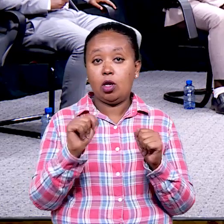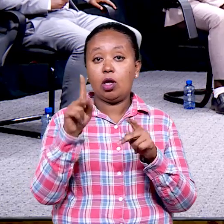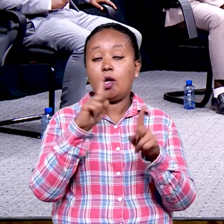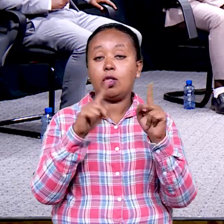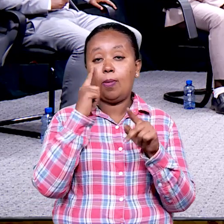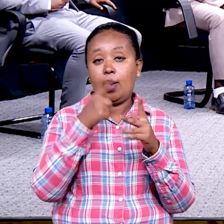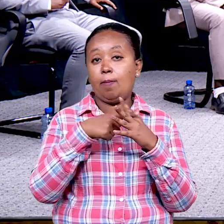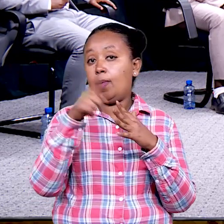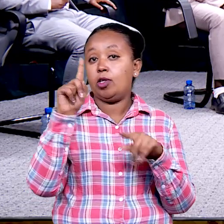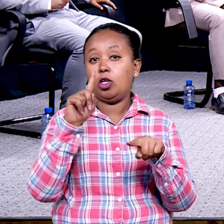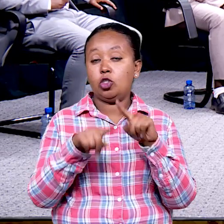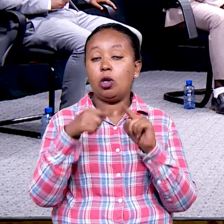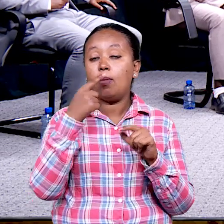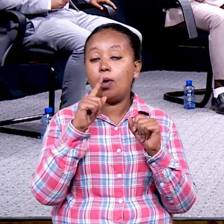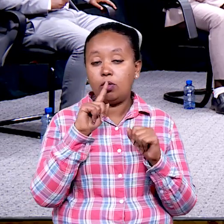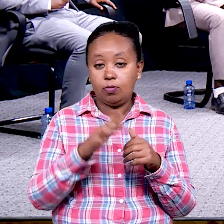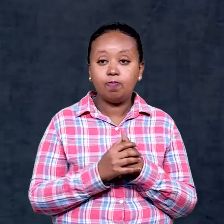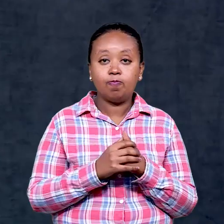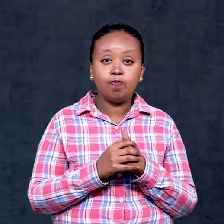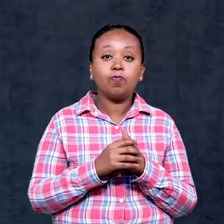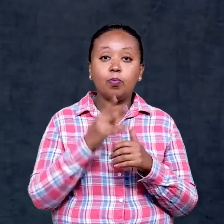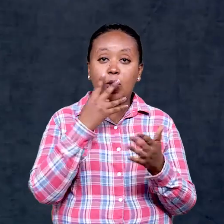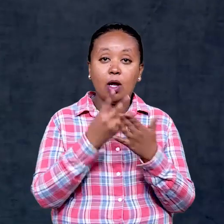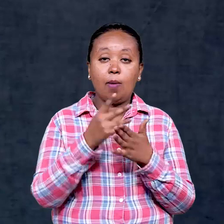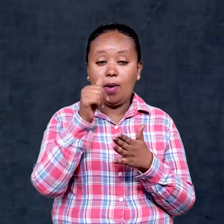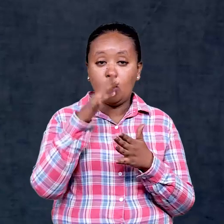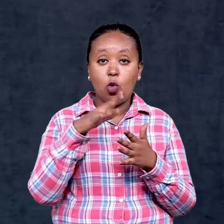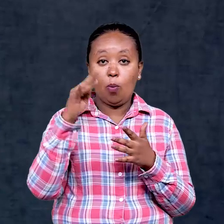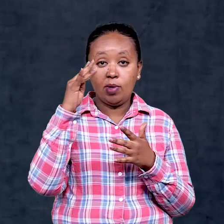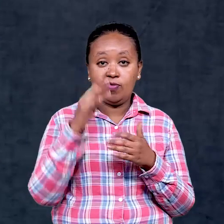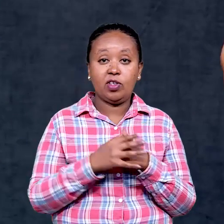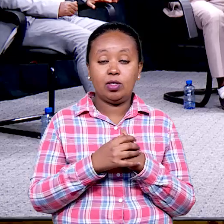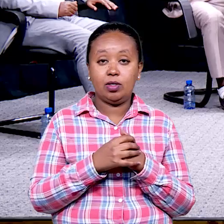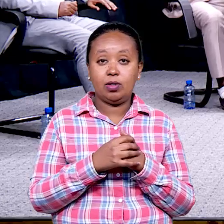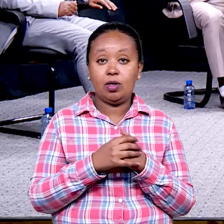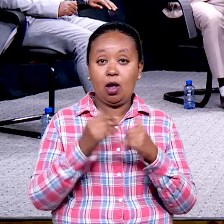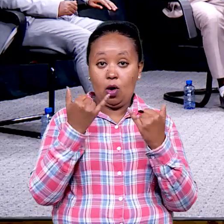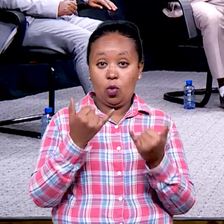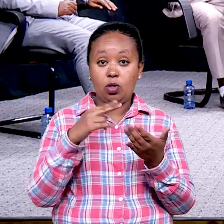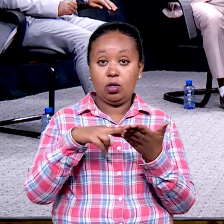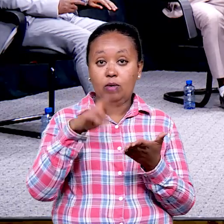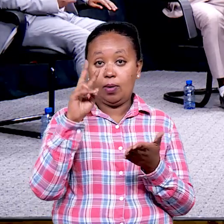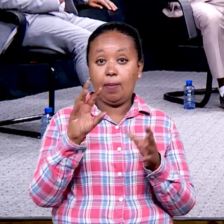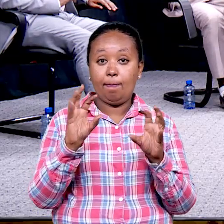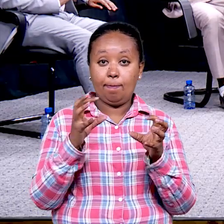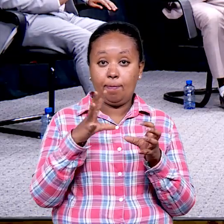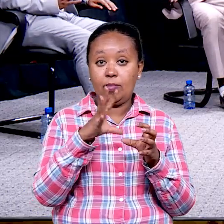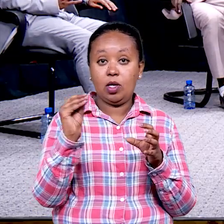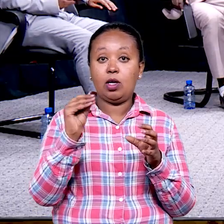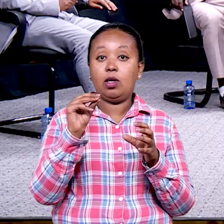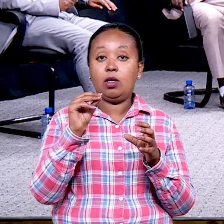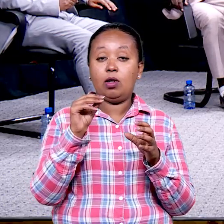ቢቻል ከህዝብ አይን ማምለጥ አይቻልም ለማለት ነው። መልካም። አቶ መስፍን አሁን ተነስቷል፣